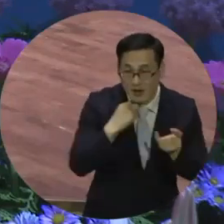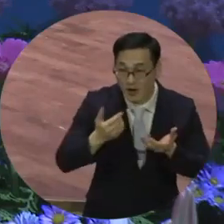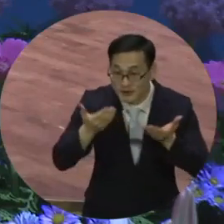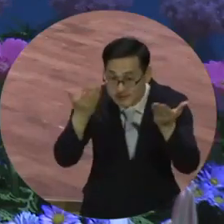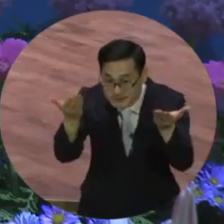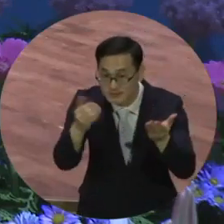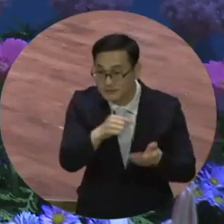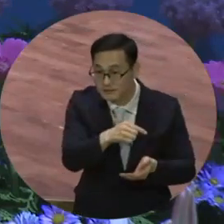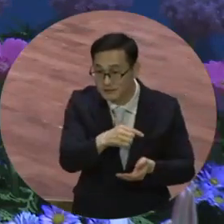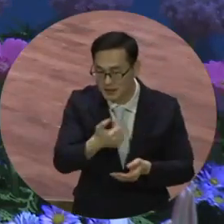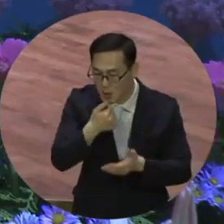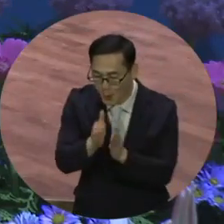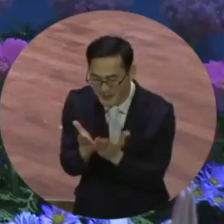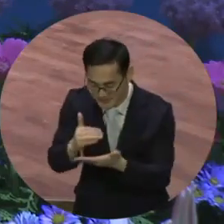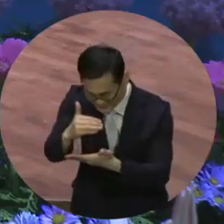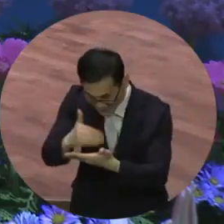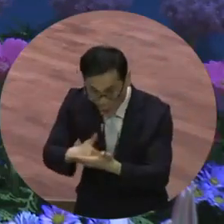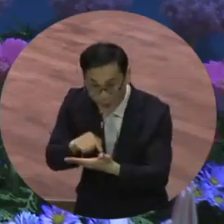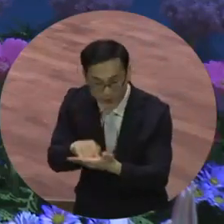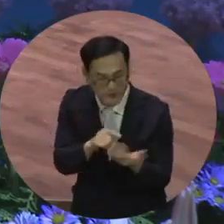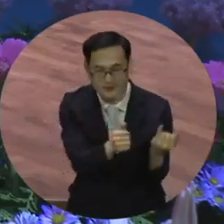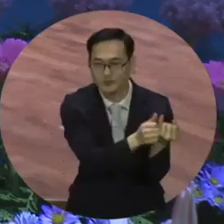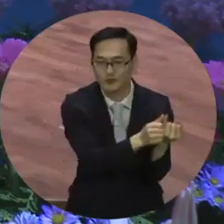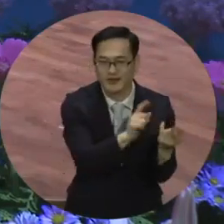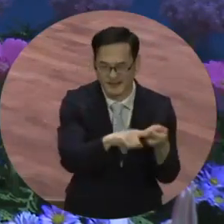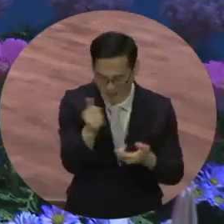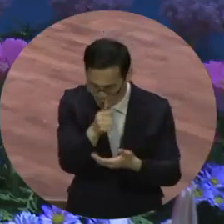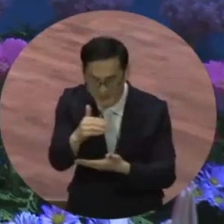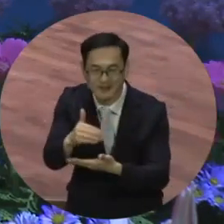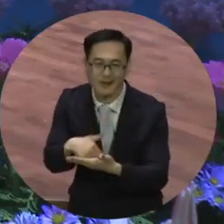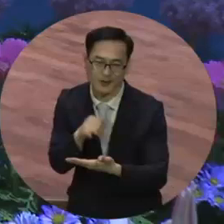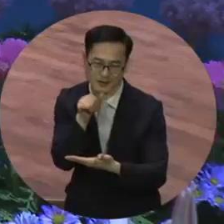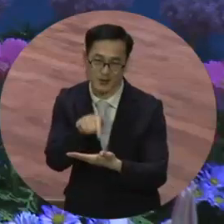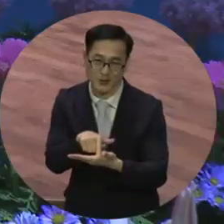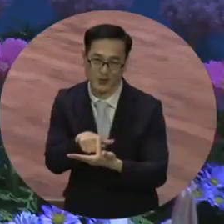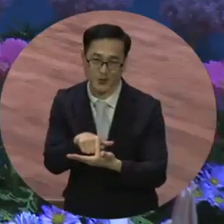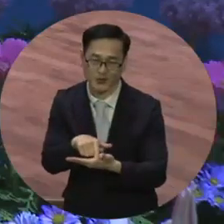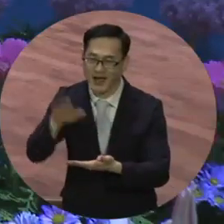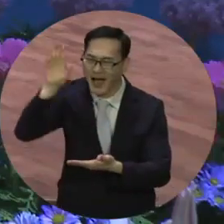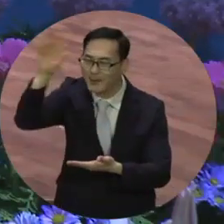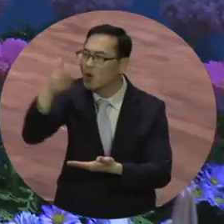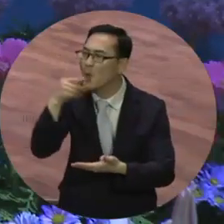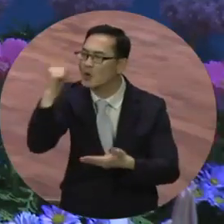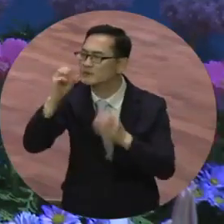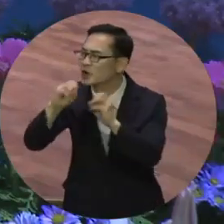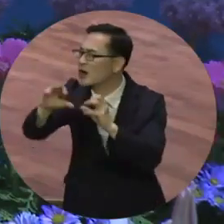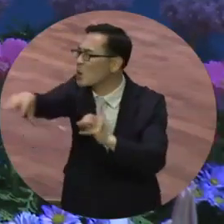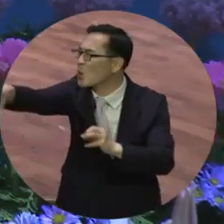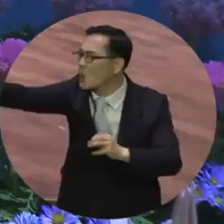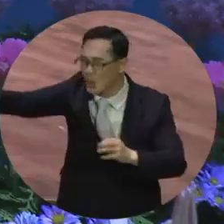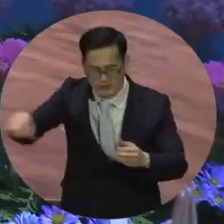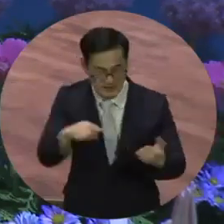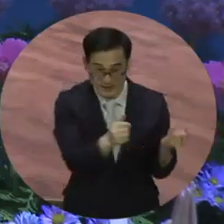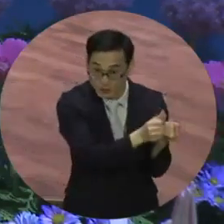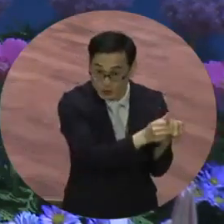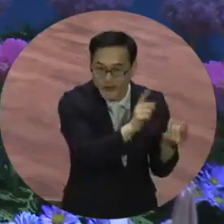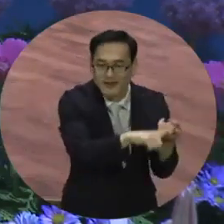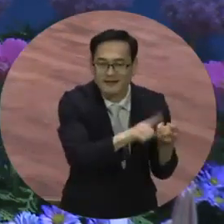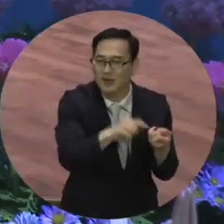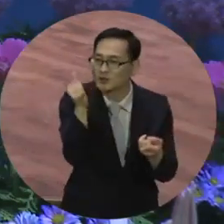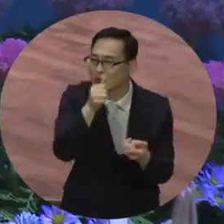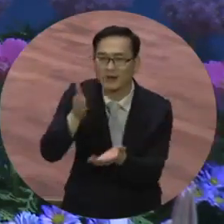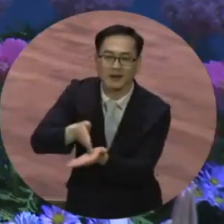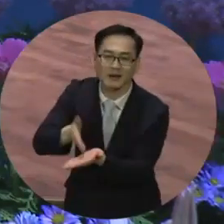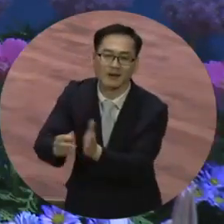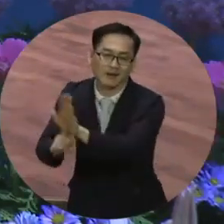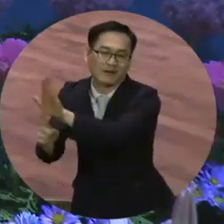로마서 말씀을 통해서 우리에게 전해졌고, 저 앞으로도 복음이 전하는 곳에는 현장마다 절대 헌신의